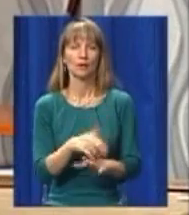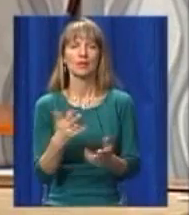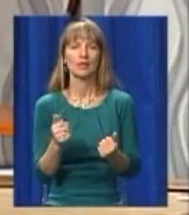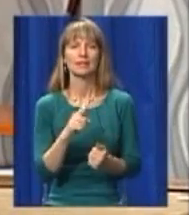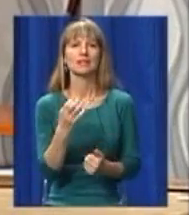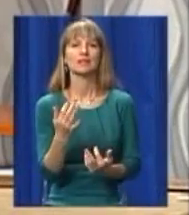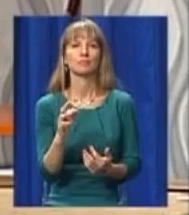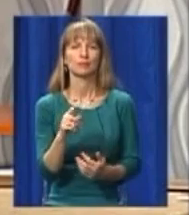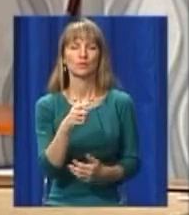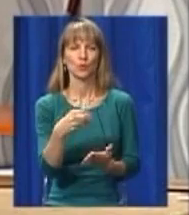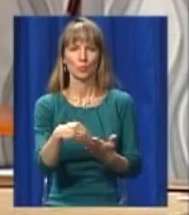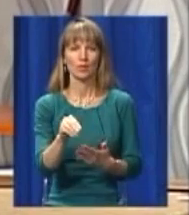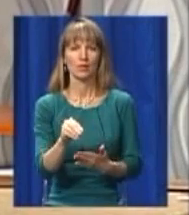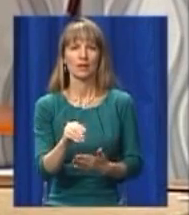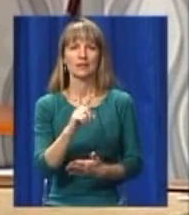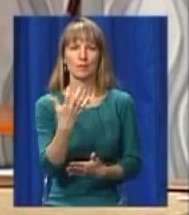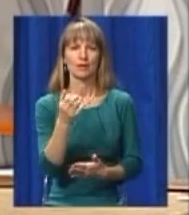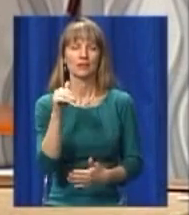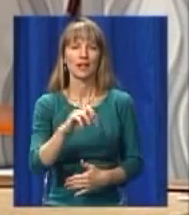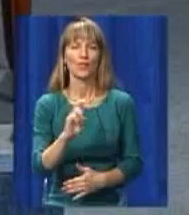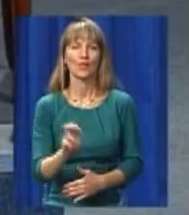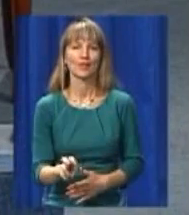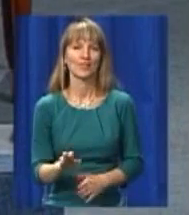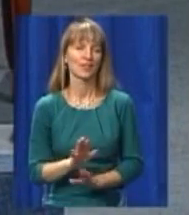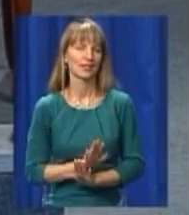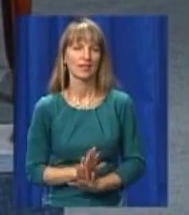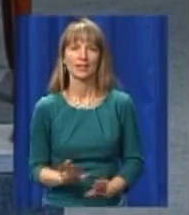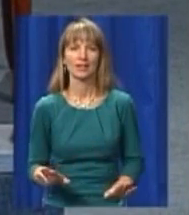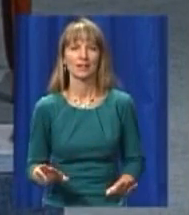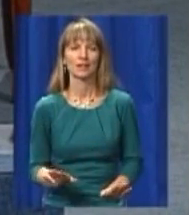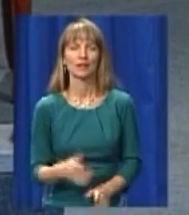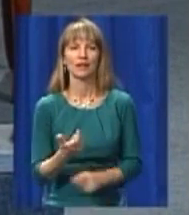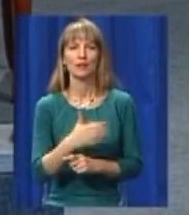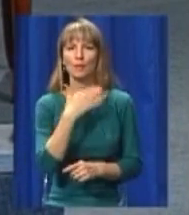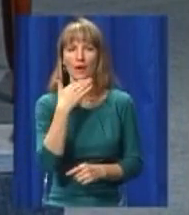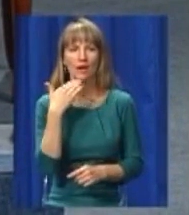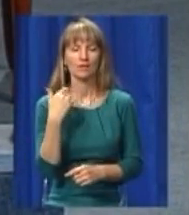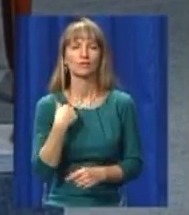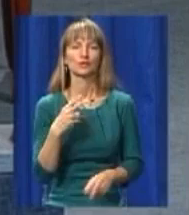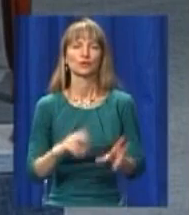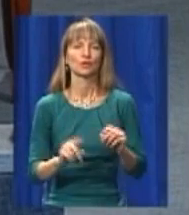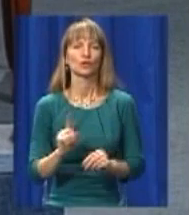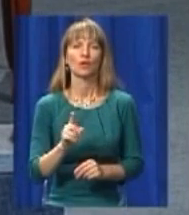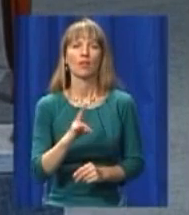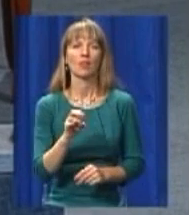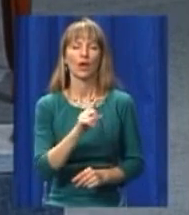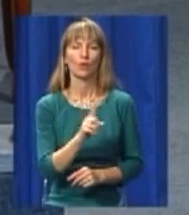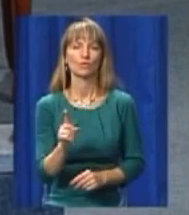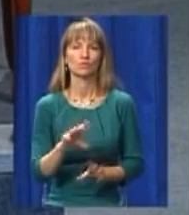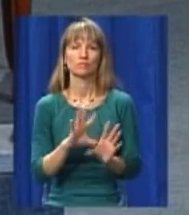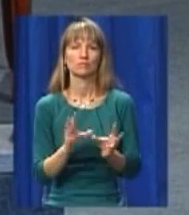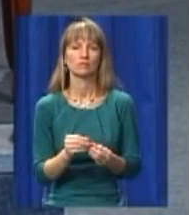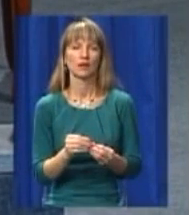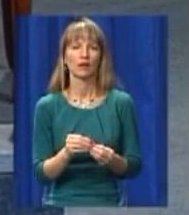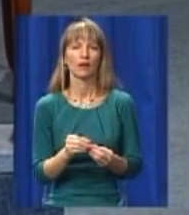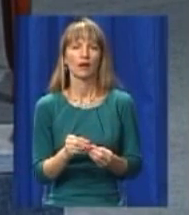за скільки б ти купила б ти б котика за $500 000000? Ні, забагато. Ну, я вважаю, що не кожен, ну, взагалі